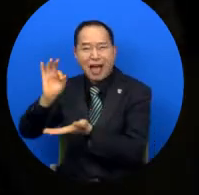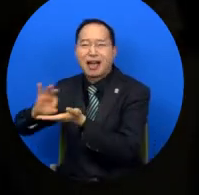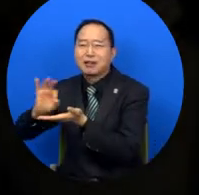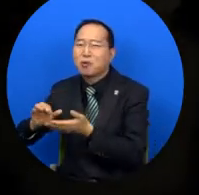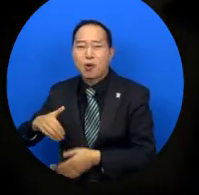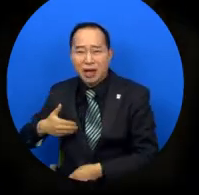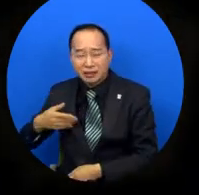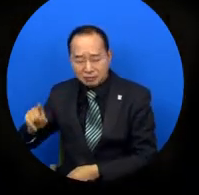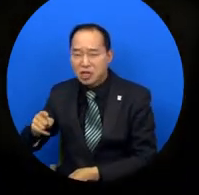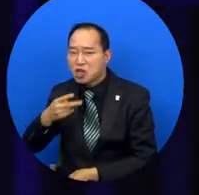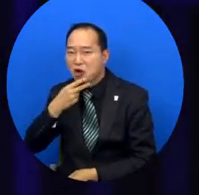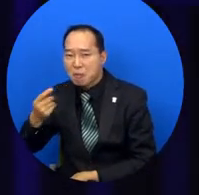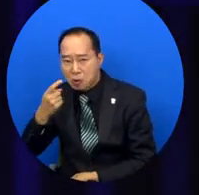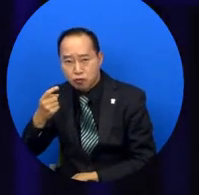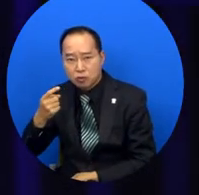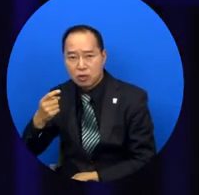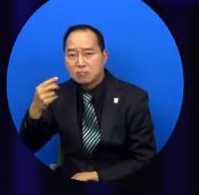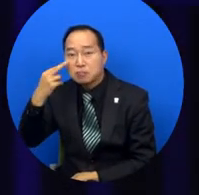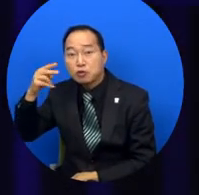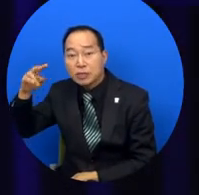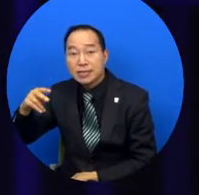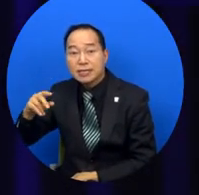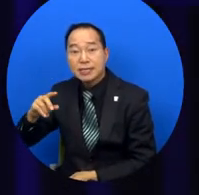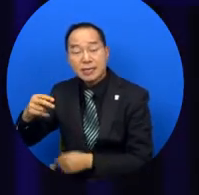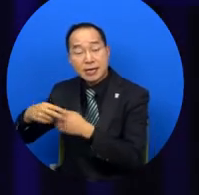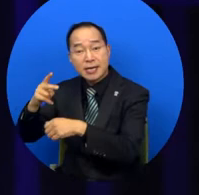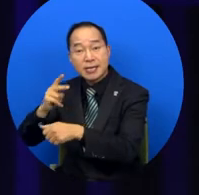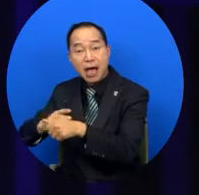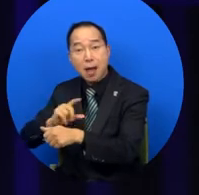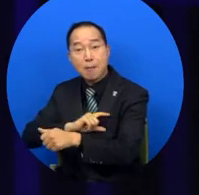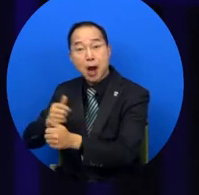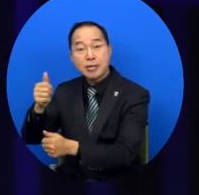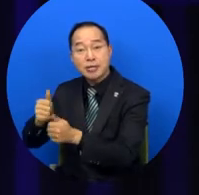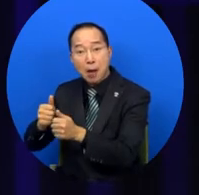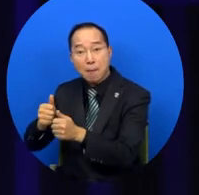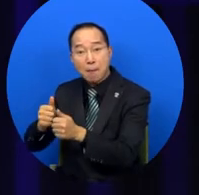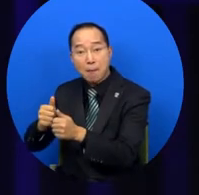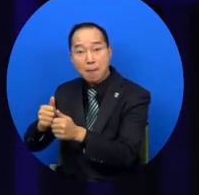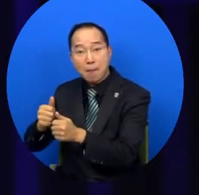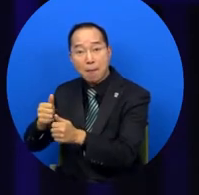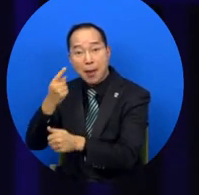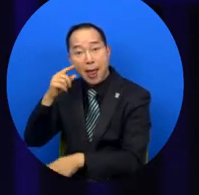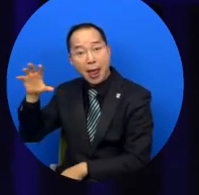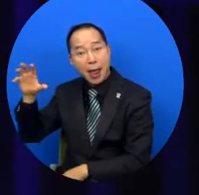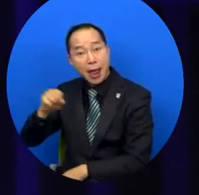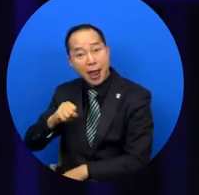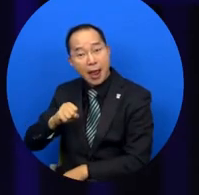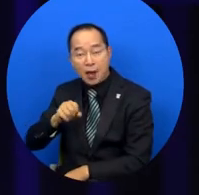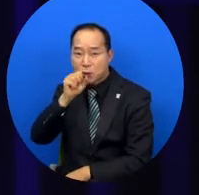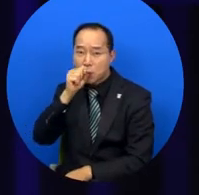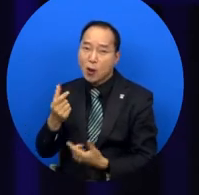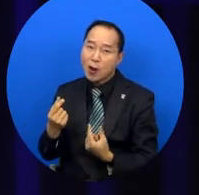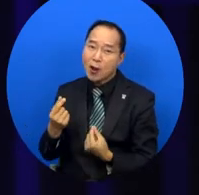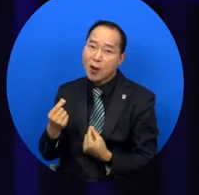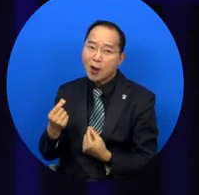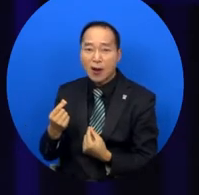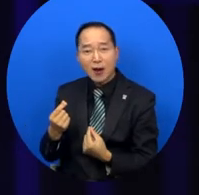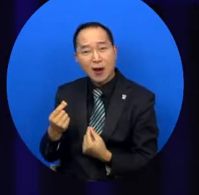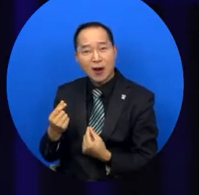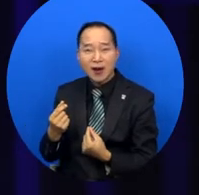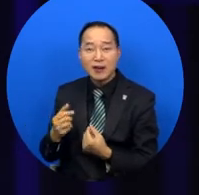인턴 때 버는 돈 써야 되는데 영어를 배우고 그 다음에 미국 가서 의사 면허 시험을 쳐서 의사 면허가 있으면